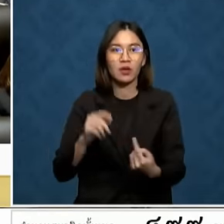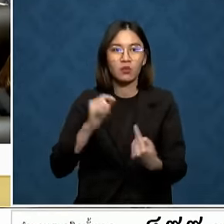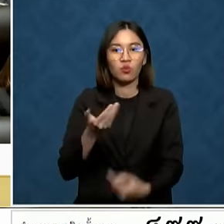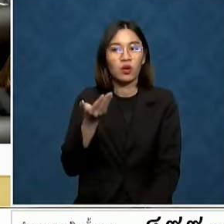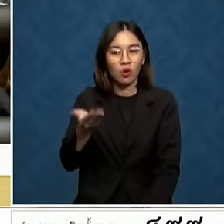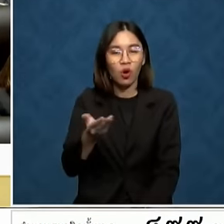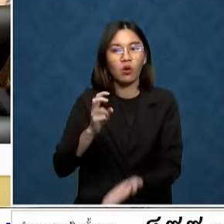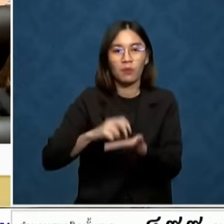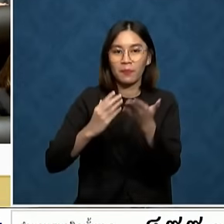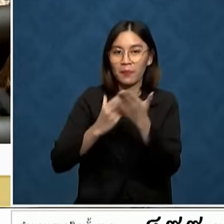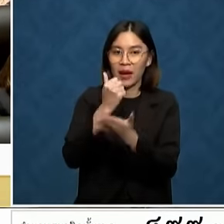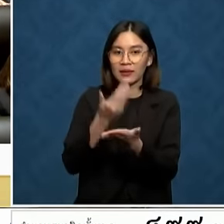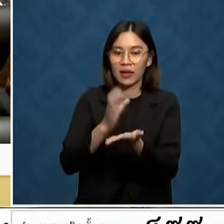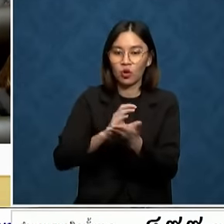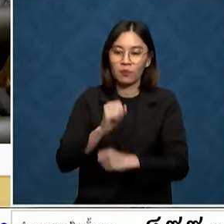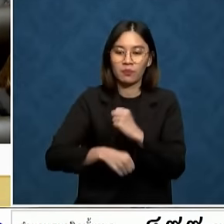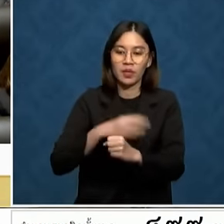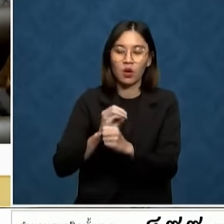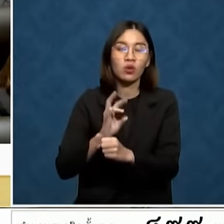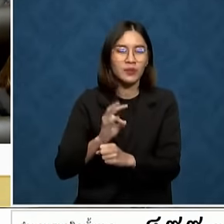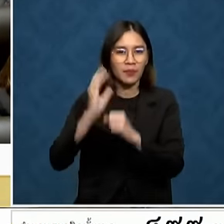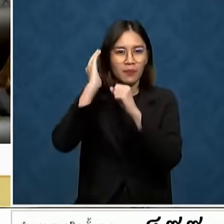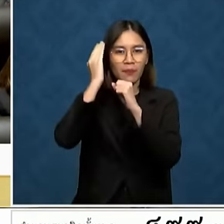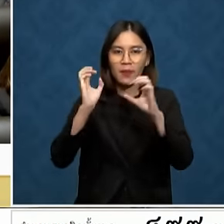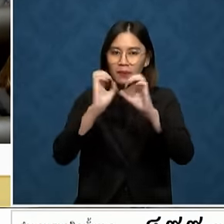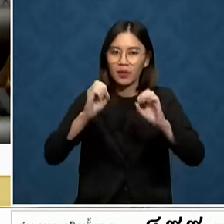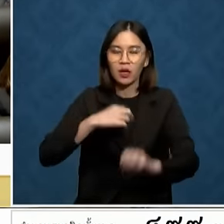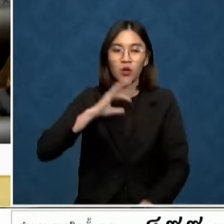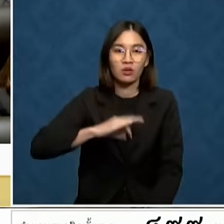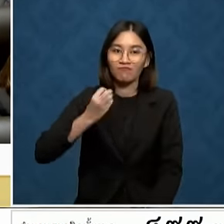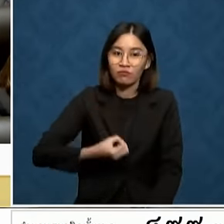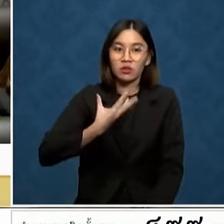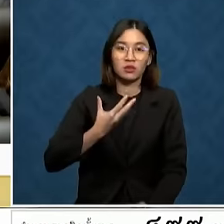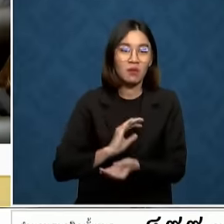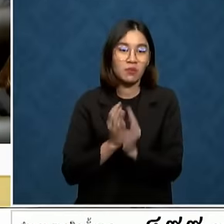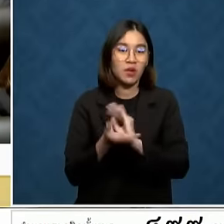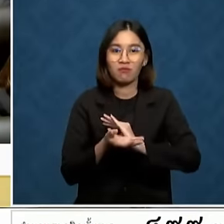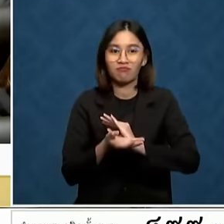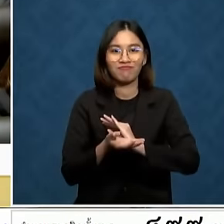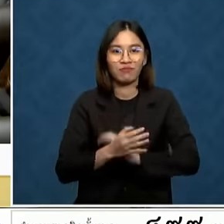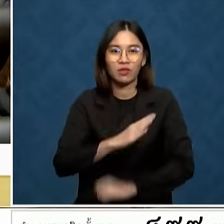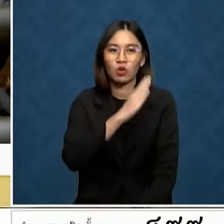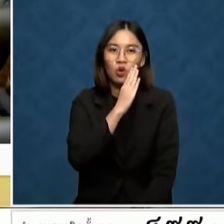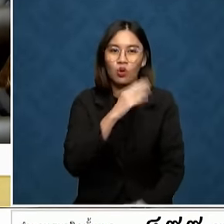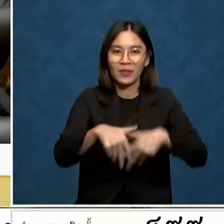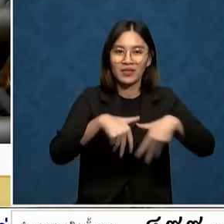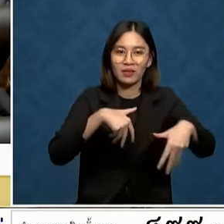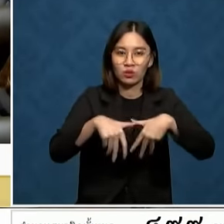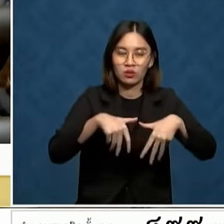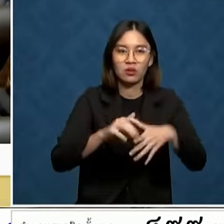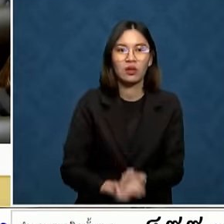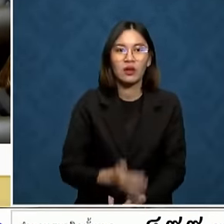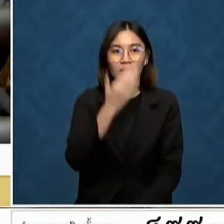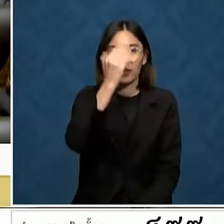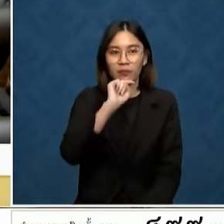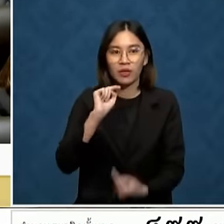ทมาขออัุมั jungle พประมาณปี 67แตถจะบอกวผมตกใจกกเปยแรงครั้นี้ ก็คจะเป็การโขกพนประสาอสนครัเพ